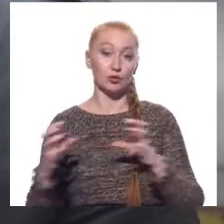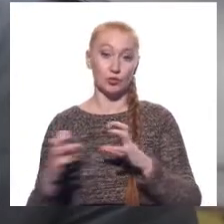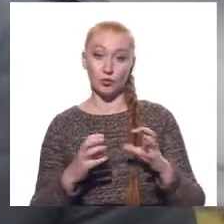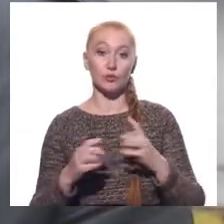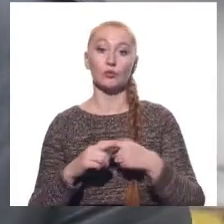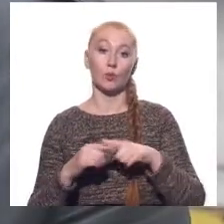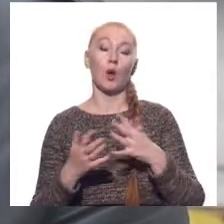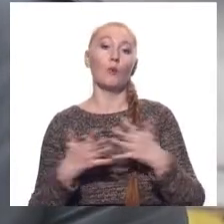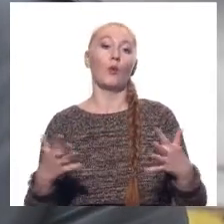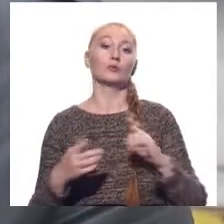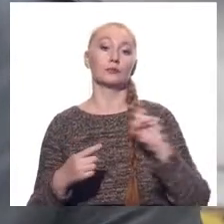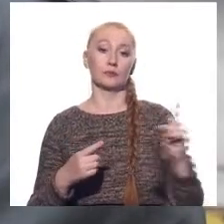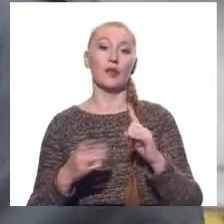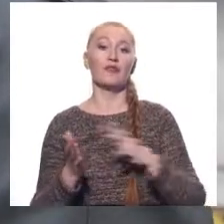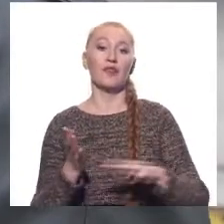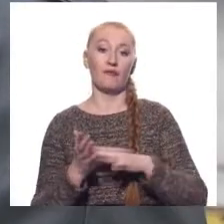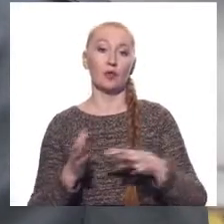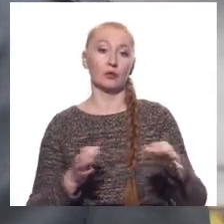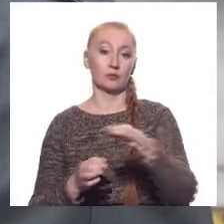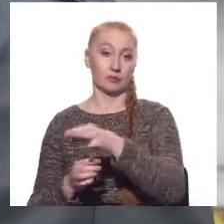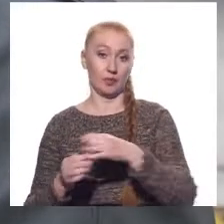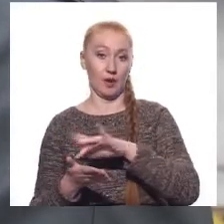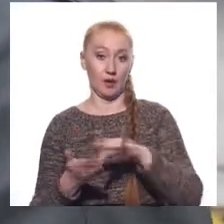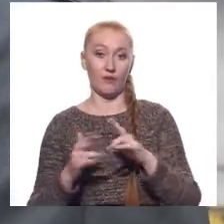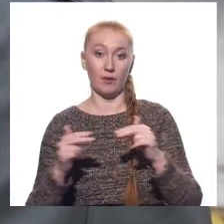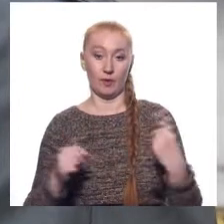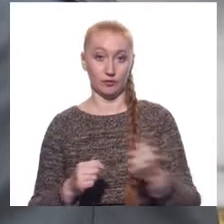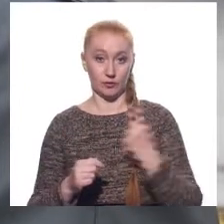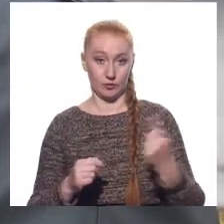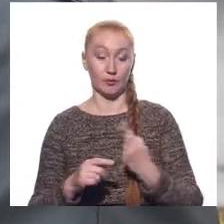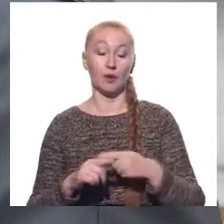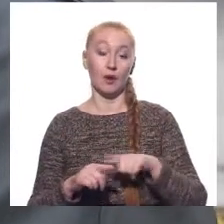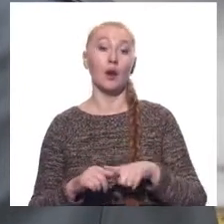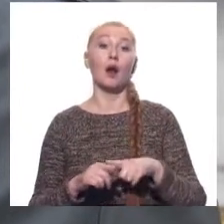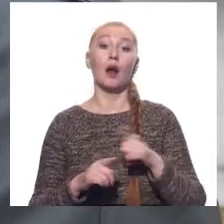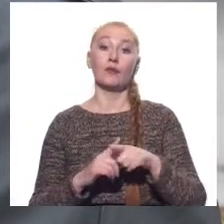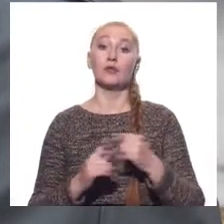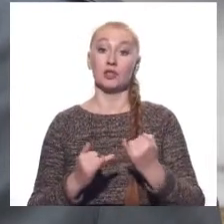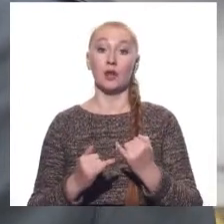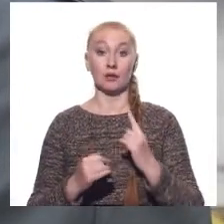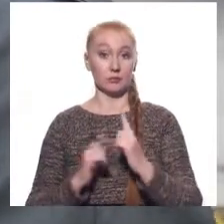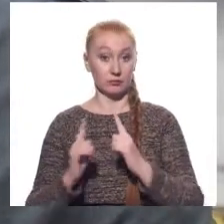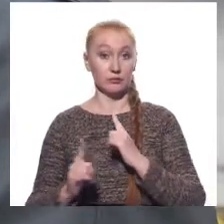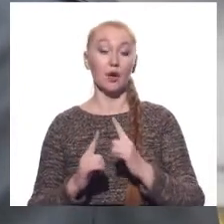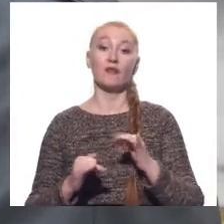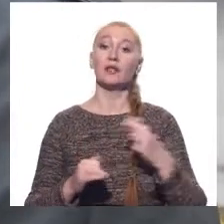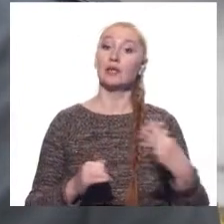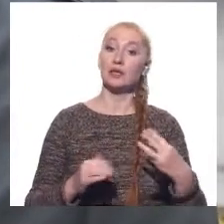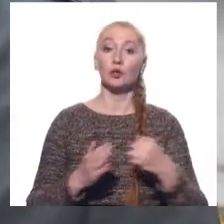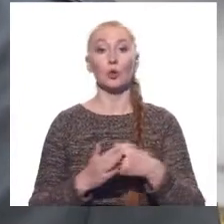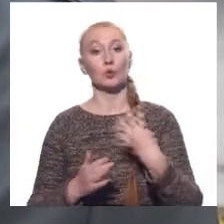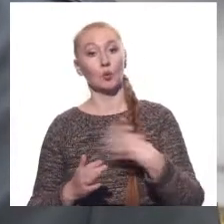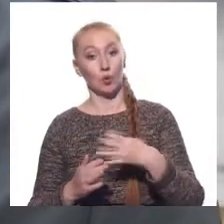зв'язали майже 90% населених пунктів Дніпропетровщини між собою. На лінії зараз від 30 до 40